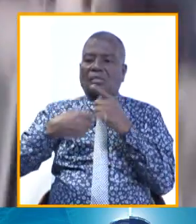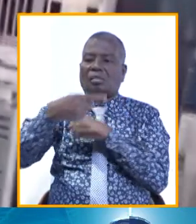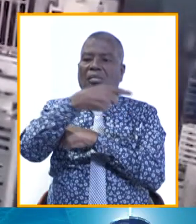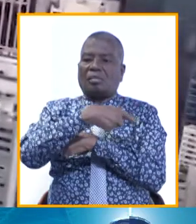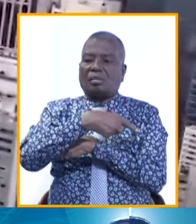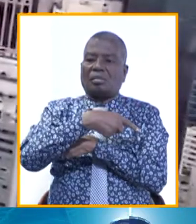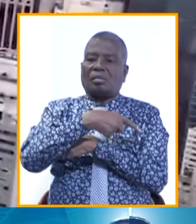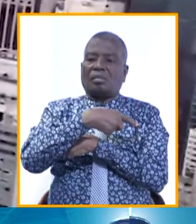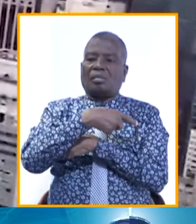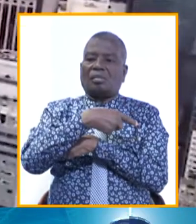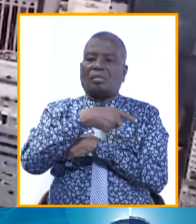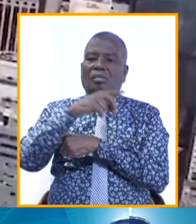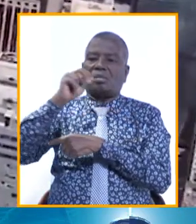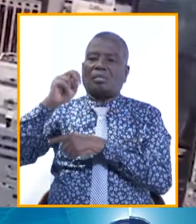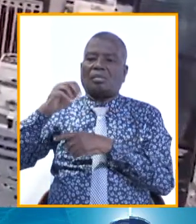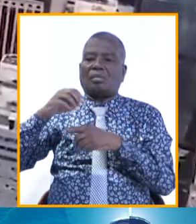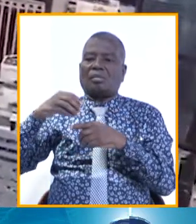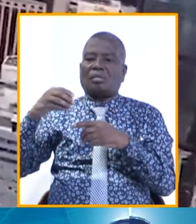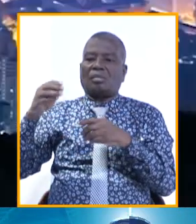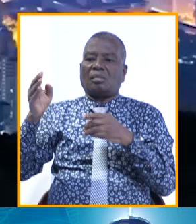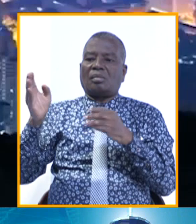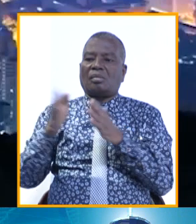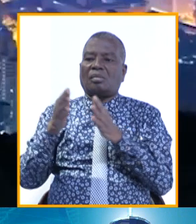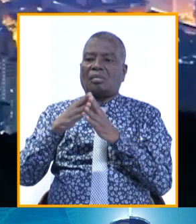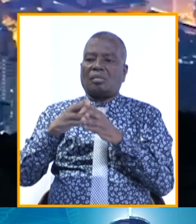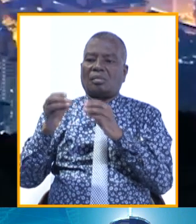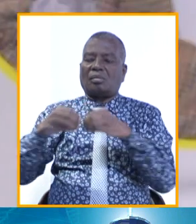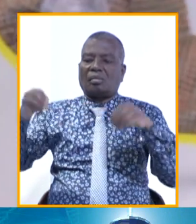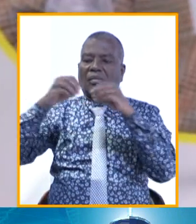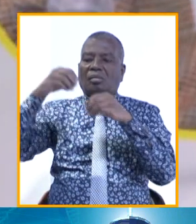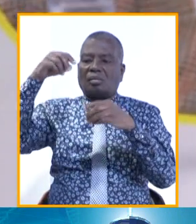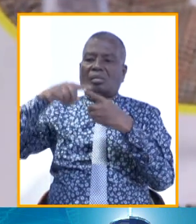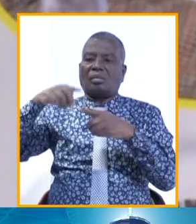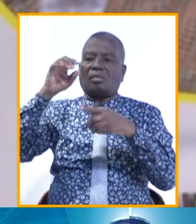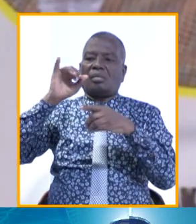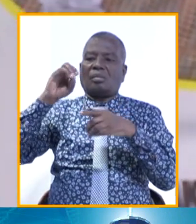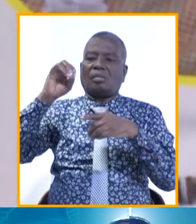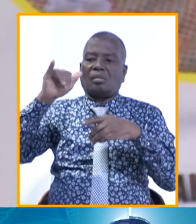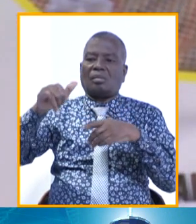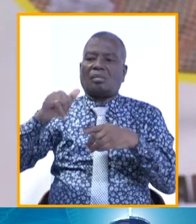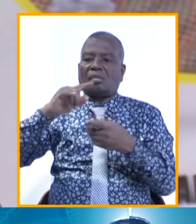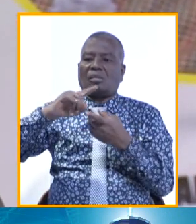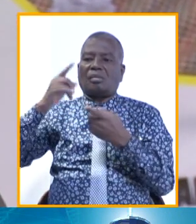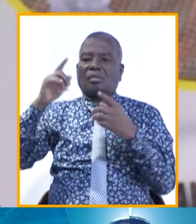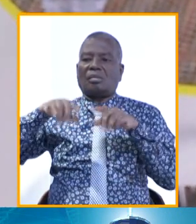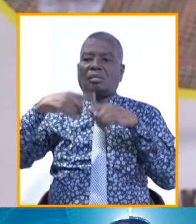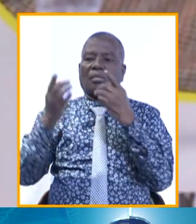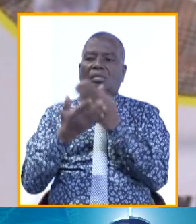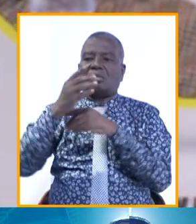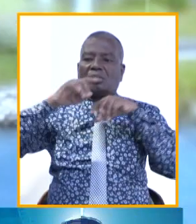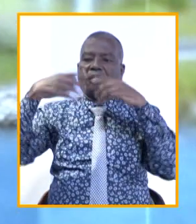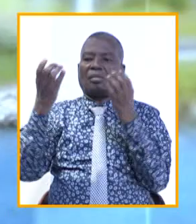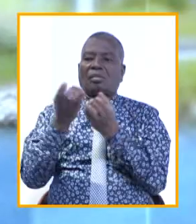jours, d'un panel organisé dans la commune de Cocody par le Club des Amis de l'intégration